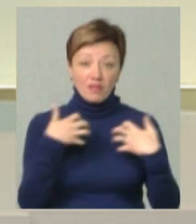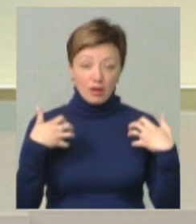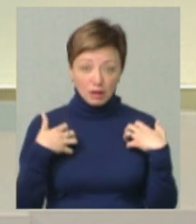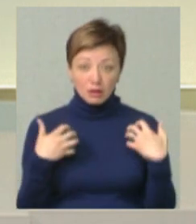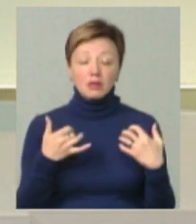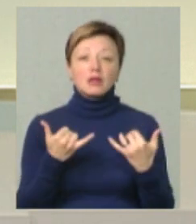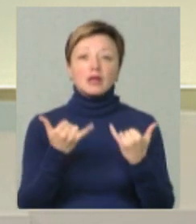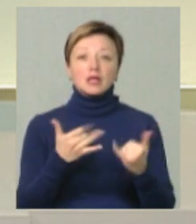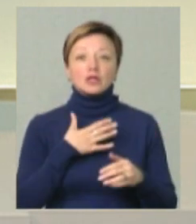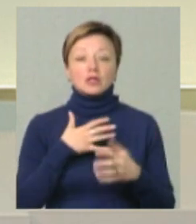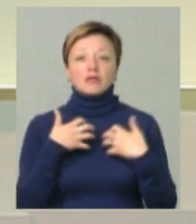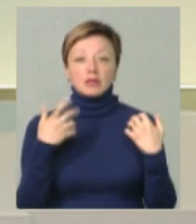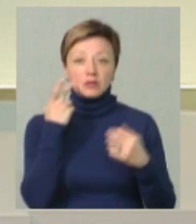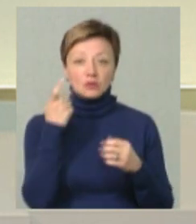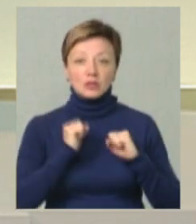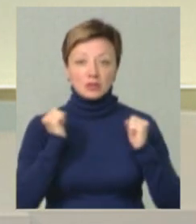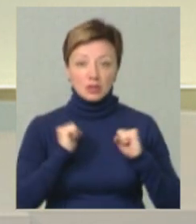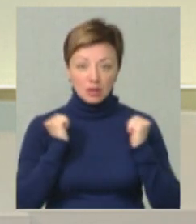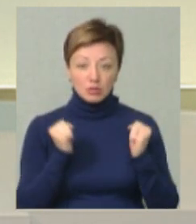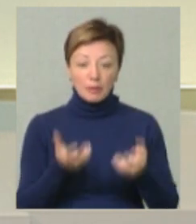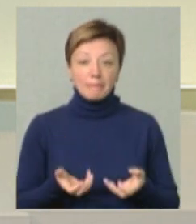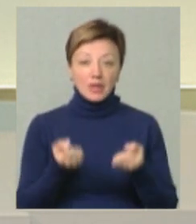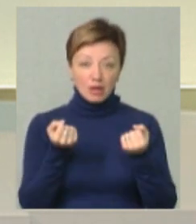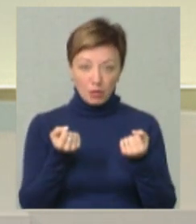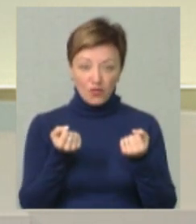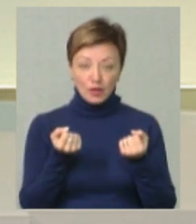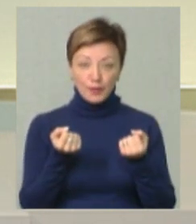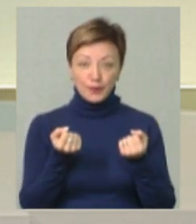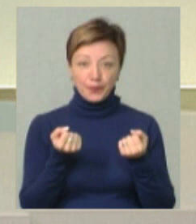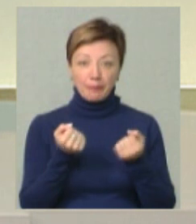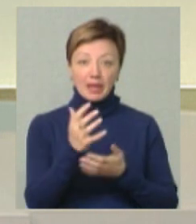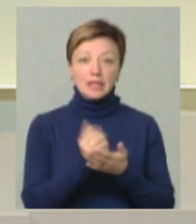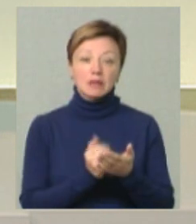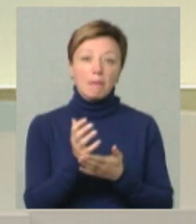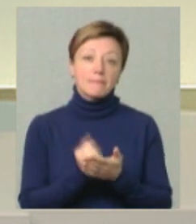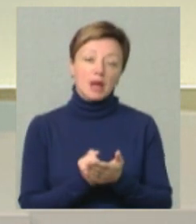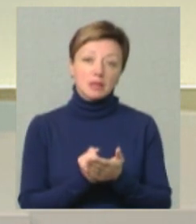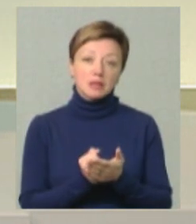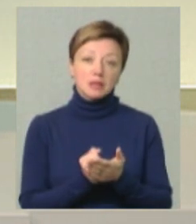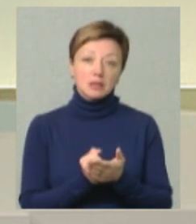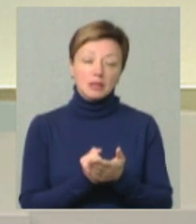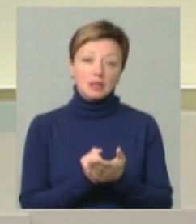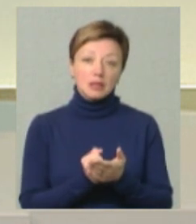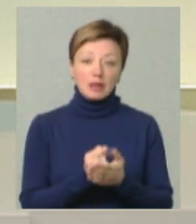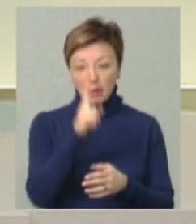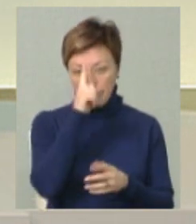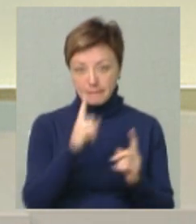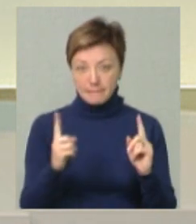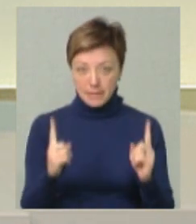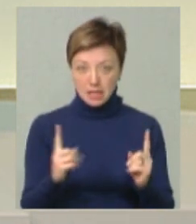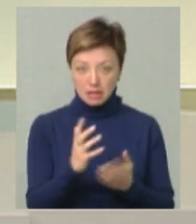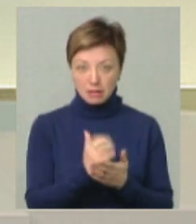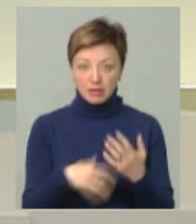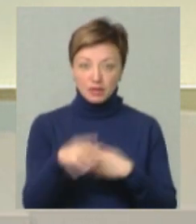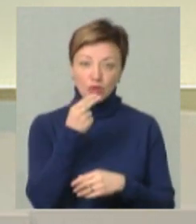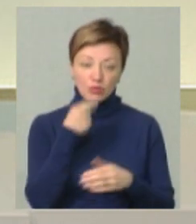поступають, для наших тварин ми завжди стараємося підтримувати запас приблизно 10 місяців, щоб запас був